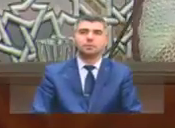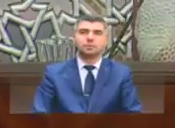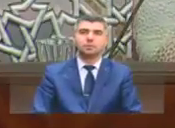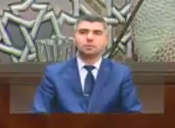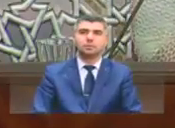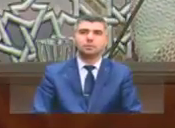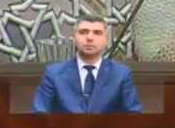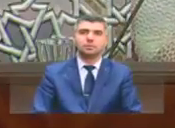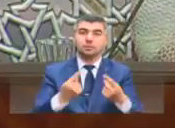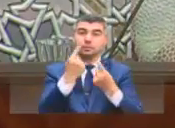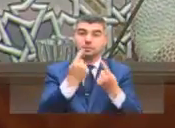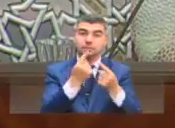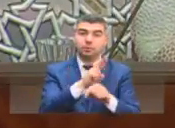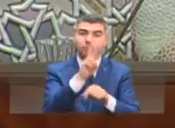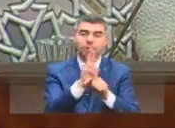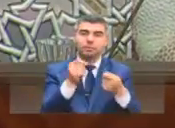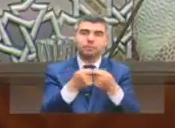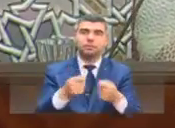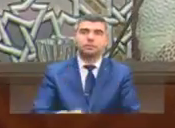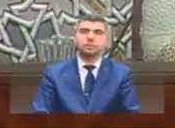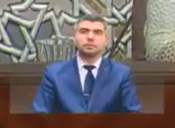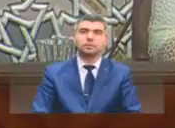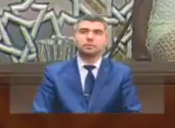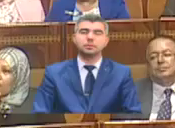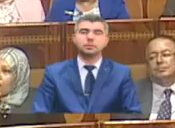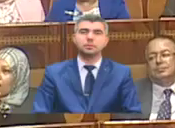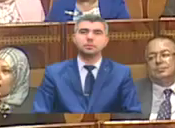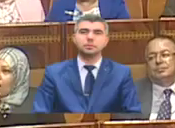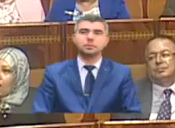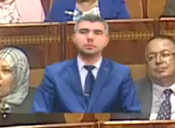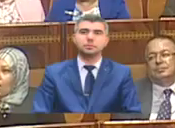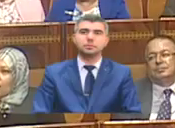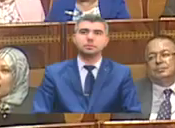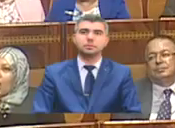التعقيب سيد نائب. السيدة الوزيرة،